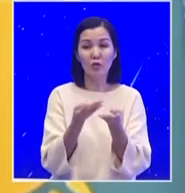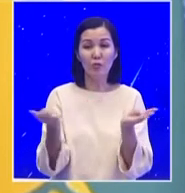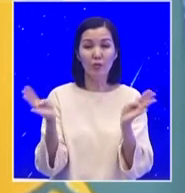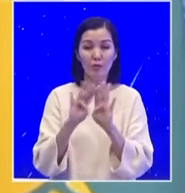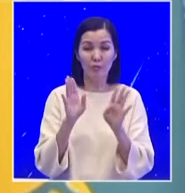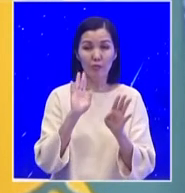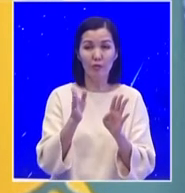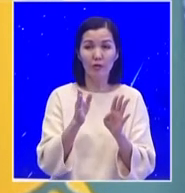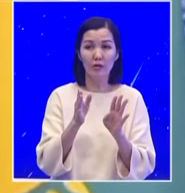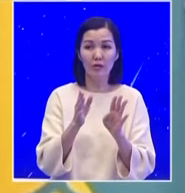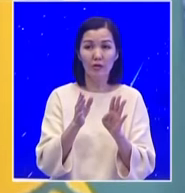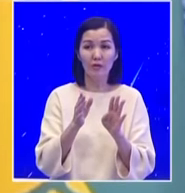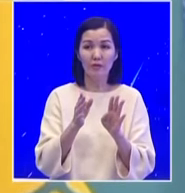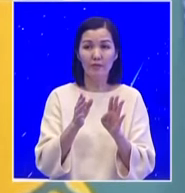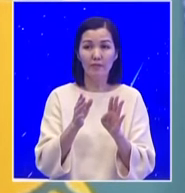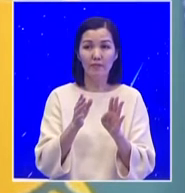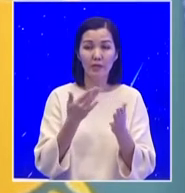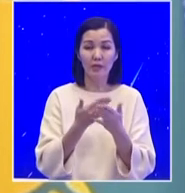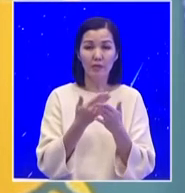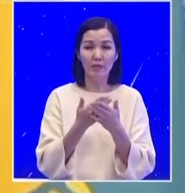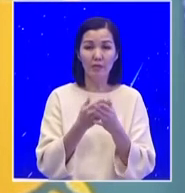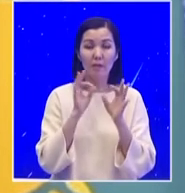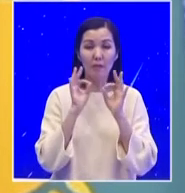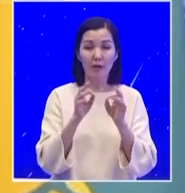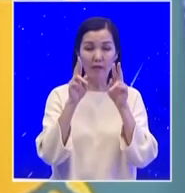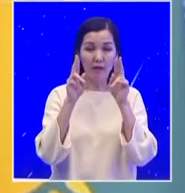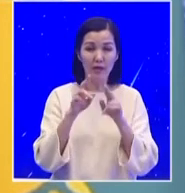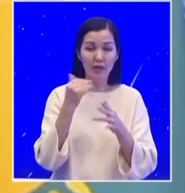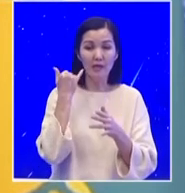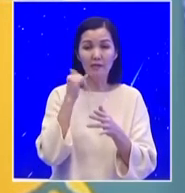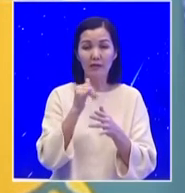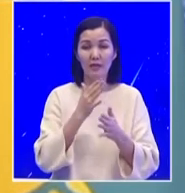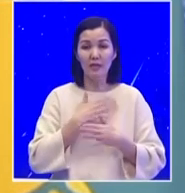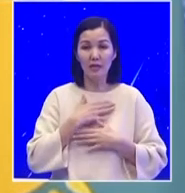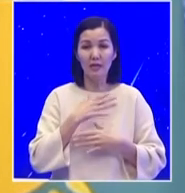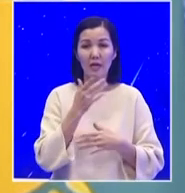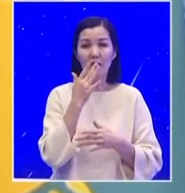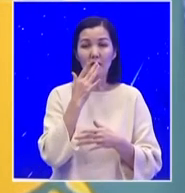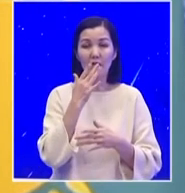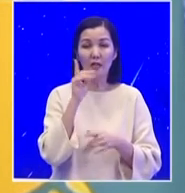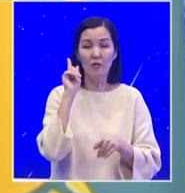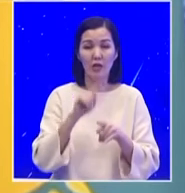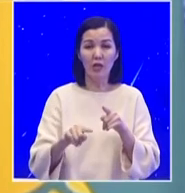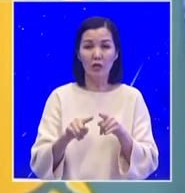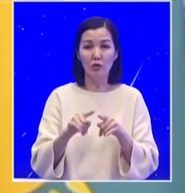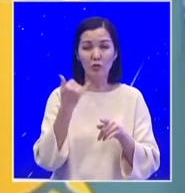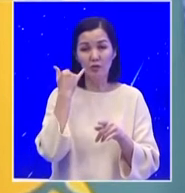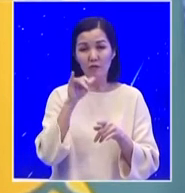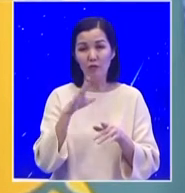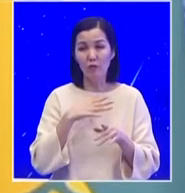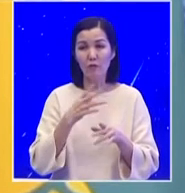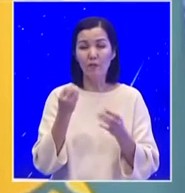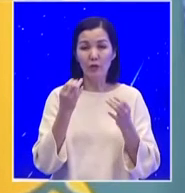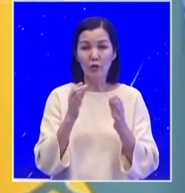действия говорят только о вашем нежелании следовать правилам и звонить на национальную горячую линию. Еще